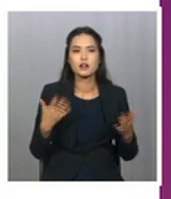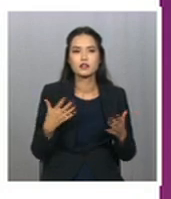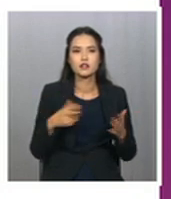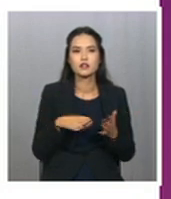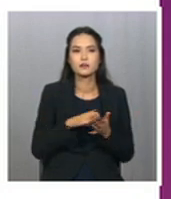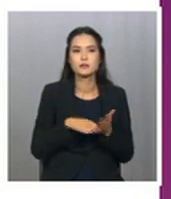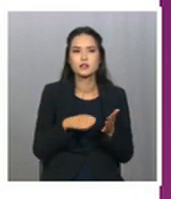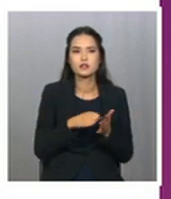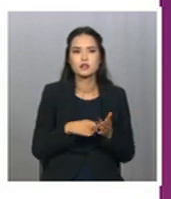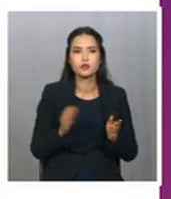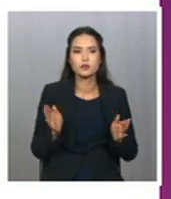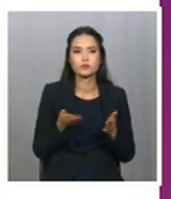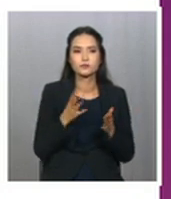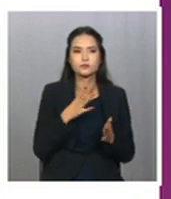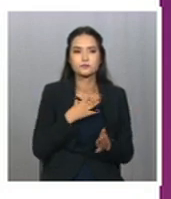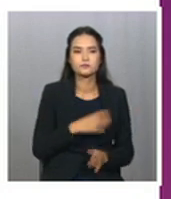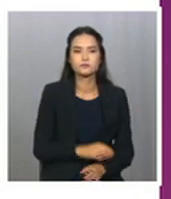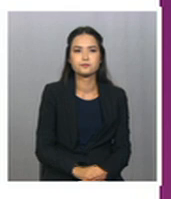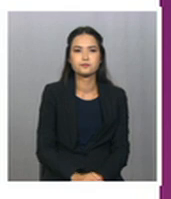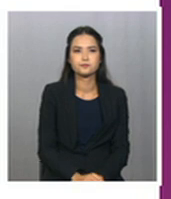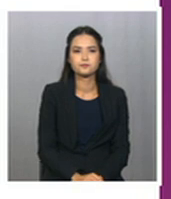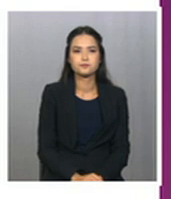көтерді?